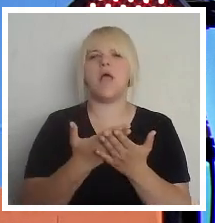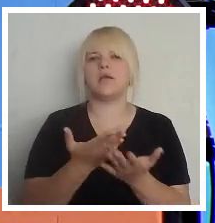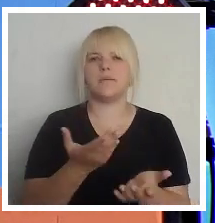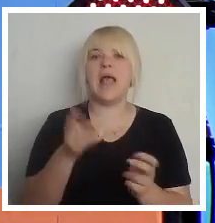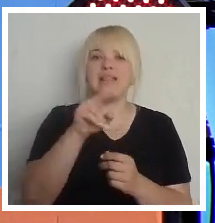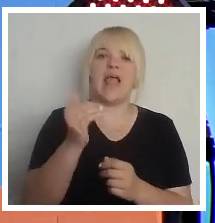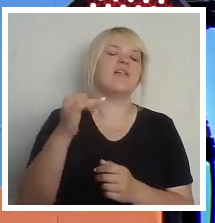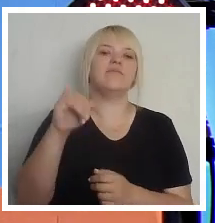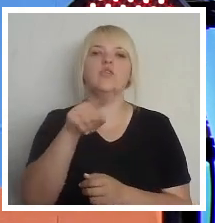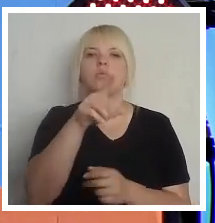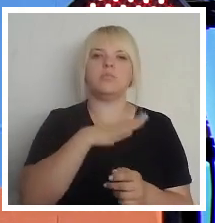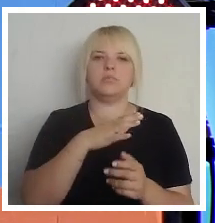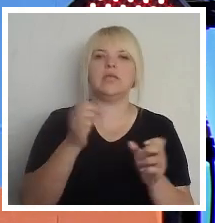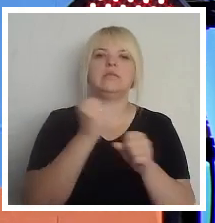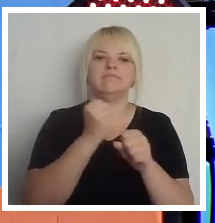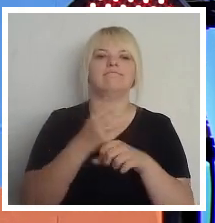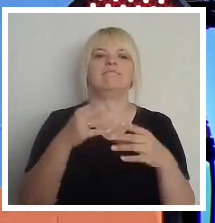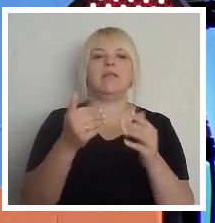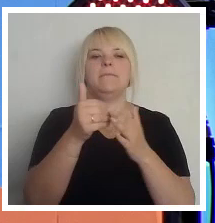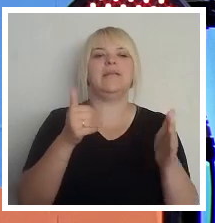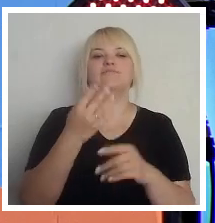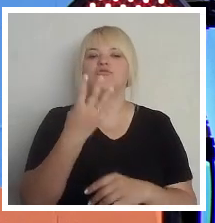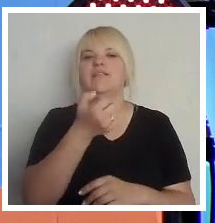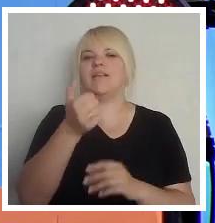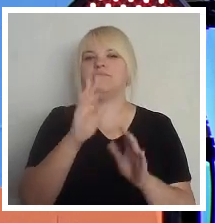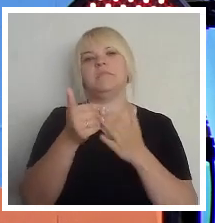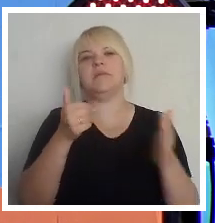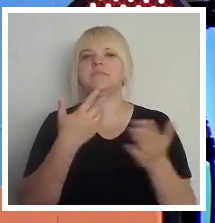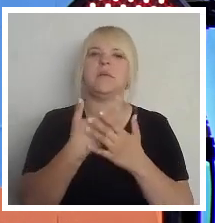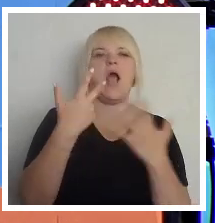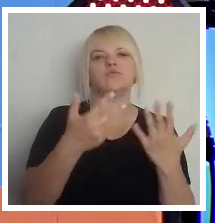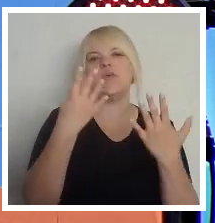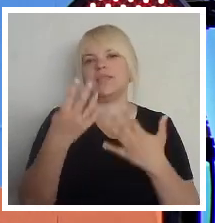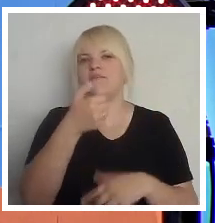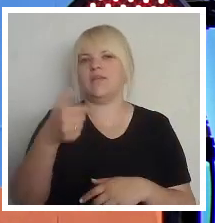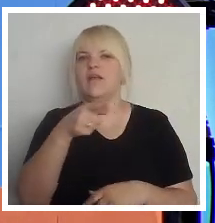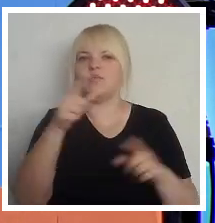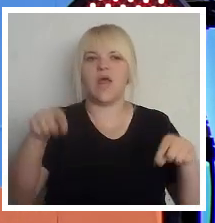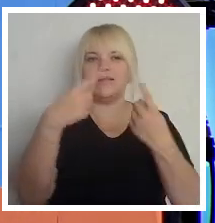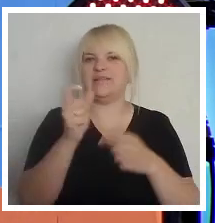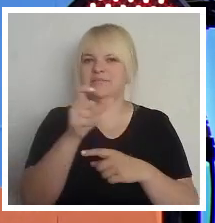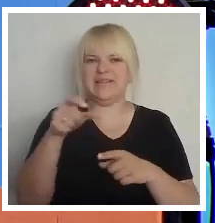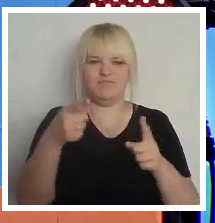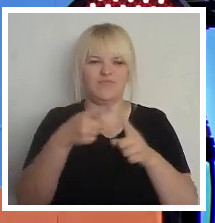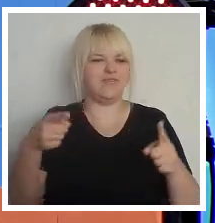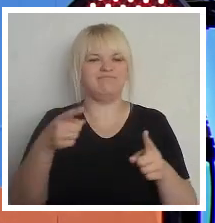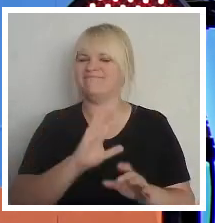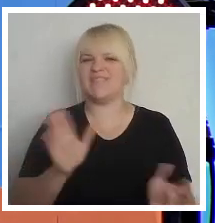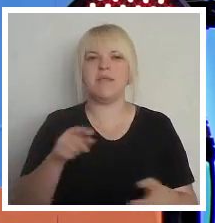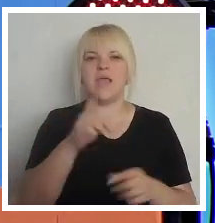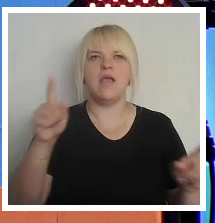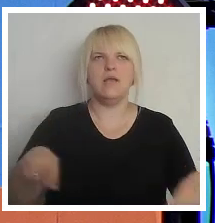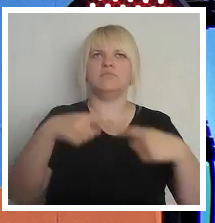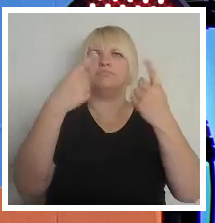Delfi to būtu izdarījis nevis pirms 4 gadi, bet, teiksim, pirms 8 vai 9. Mēs nebijām tur tie attīstības brīdī un posmā vēl. Mēs izaugām